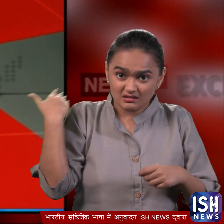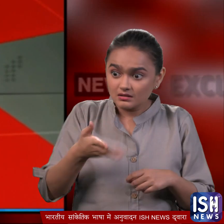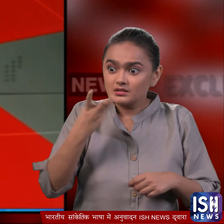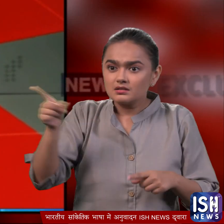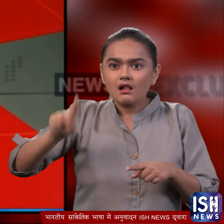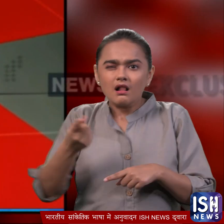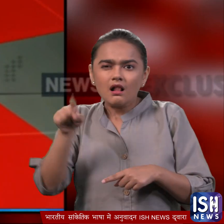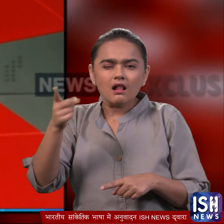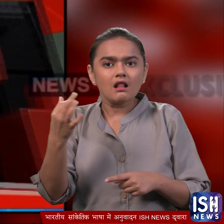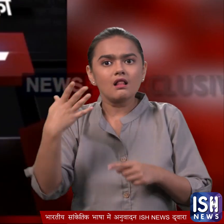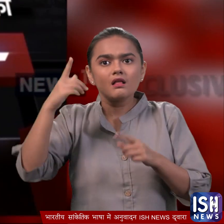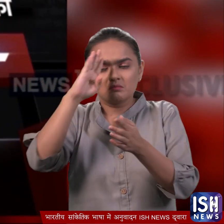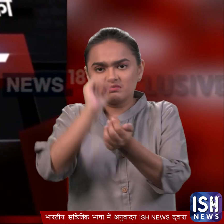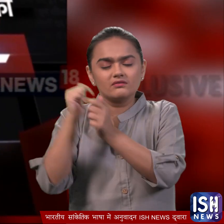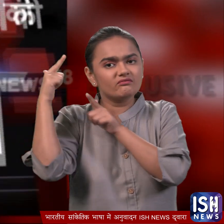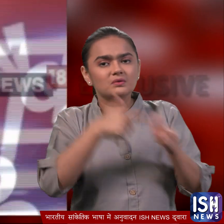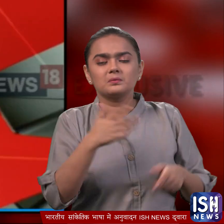4 टीमों को 3 दिन से छका रहे हैं।